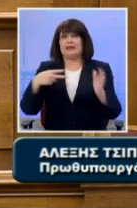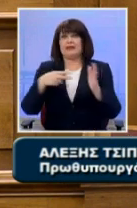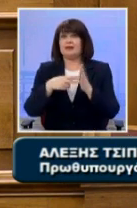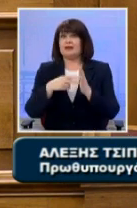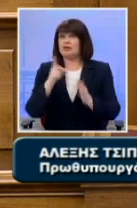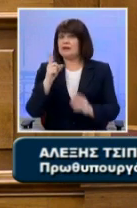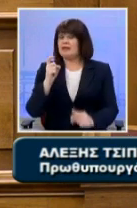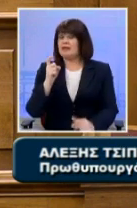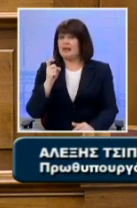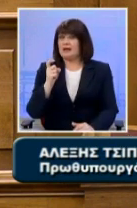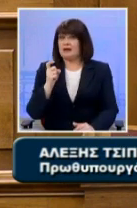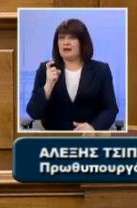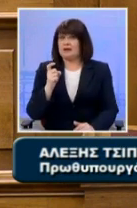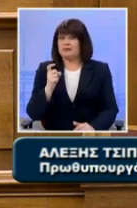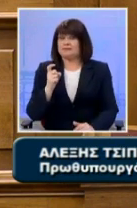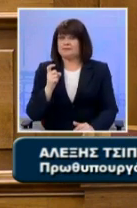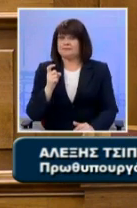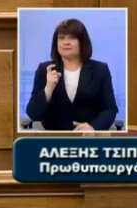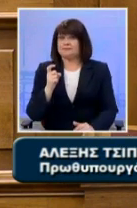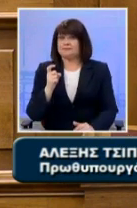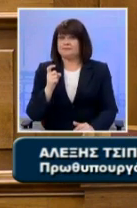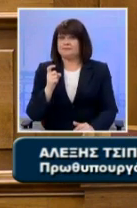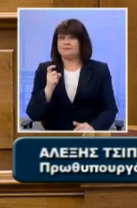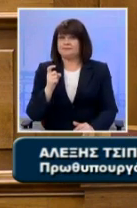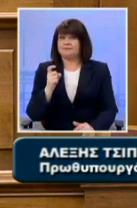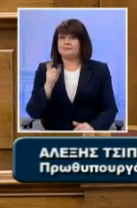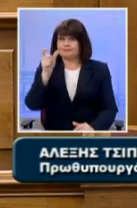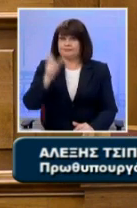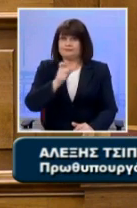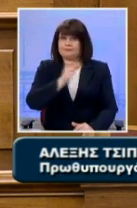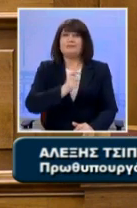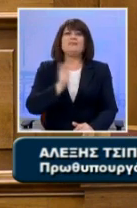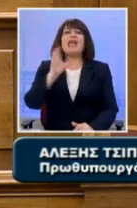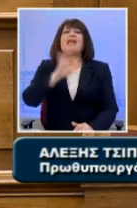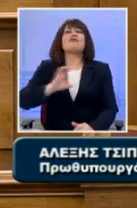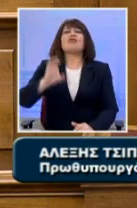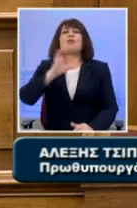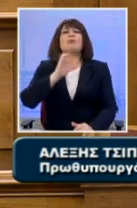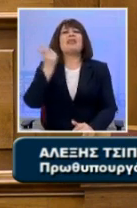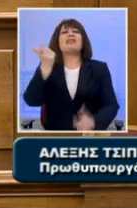2010 το έθεσαν οι ίδιοι δανειστές,